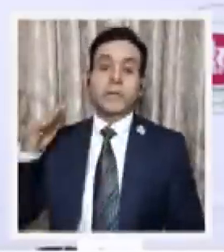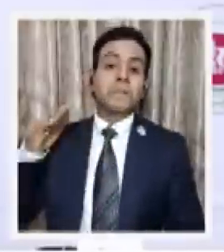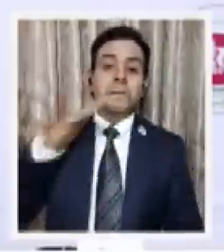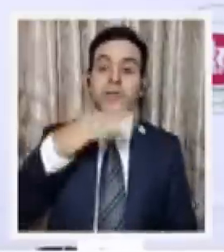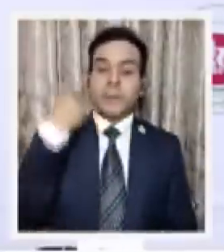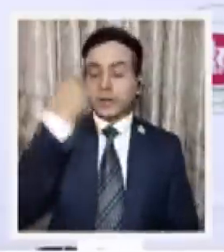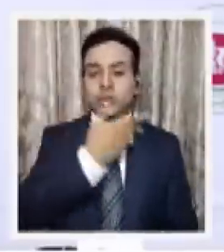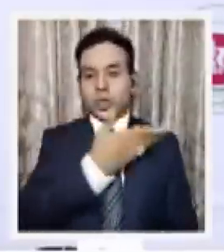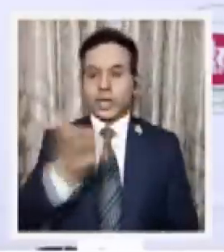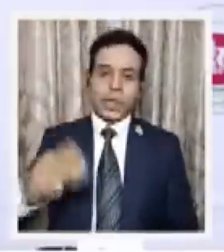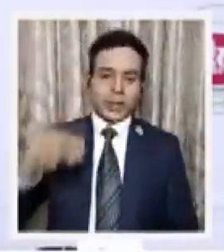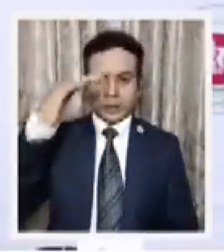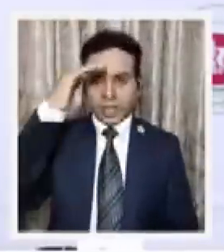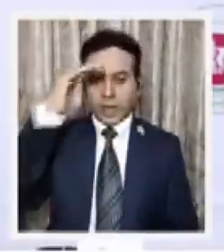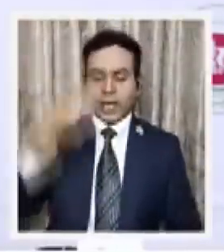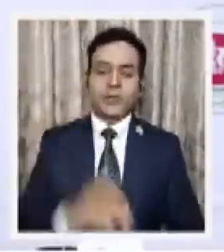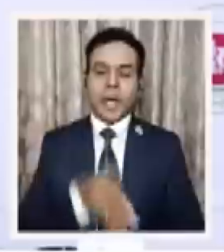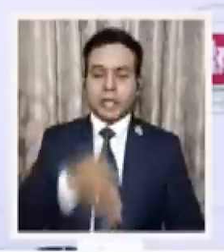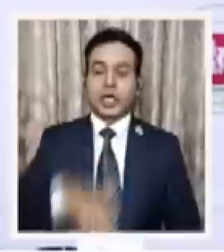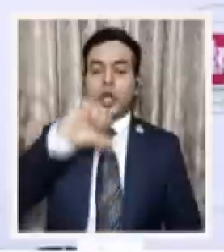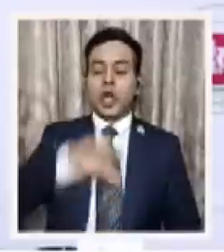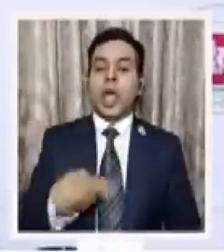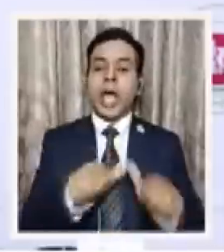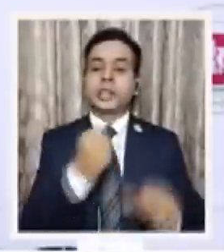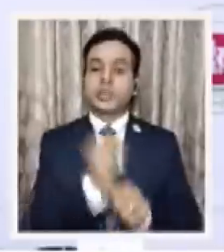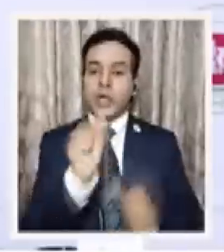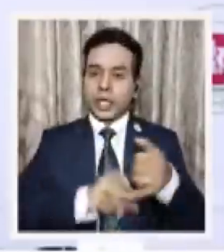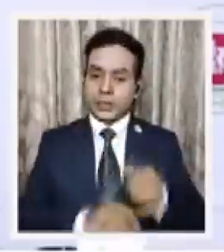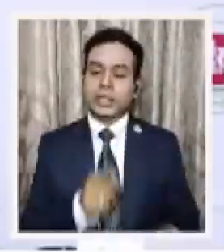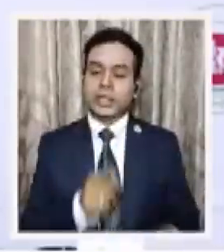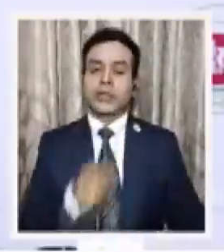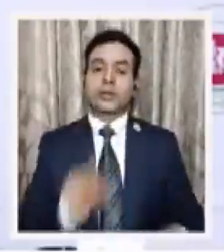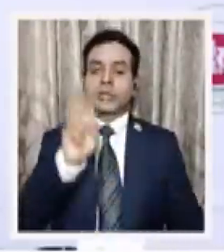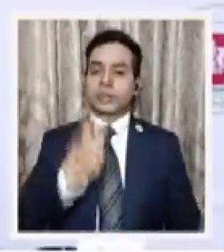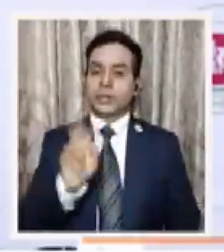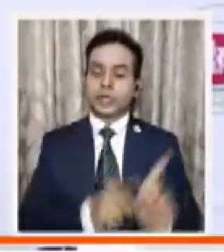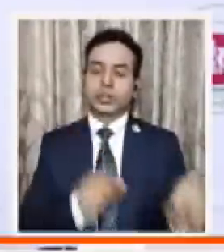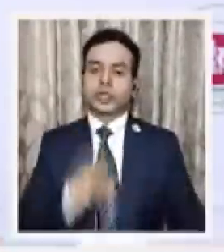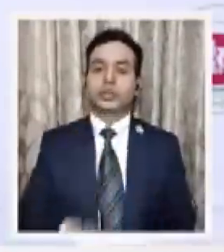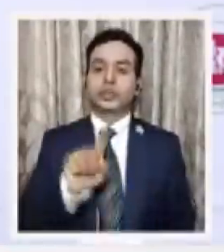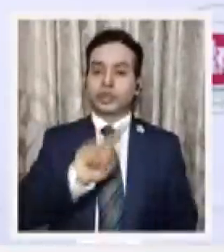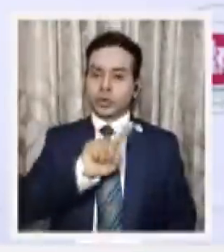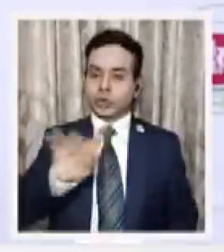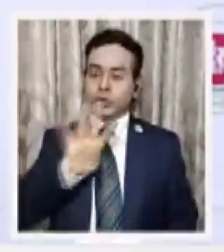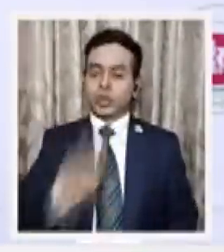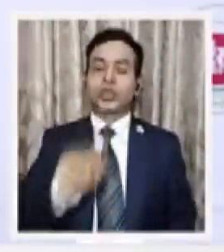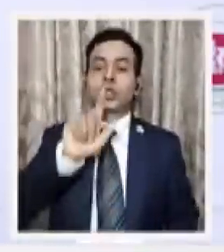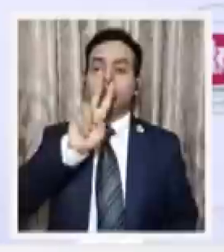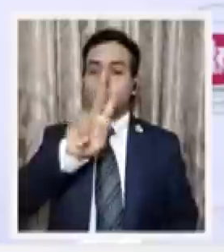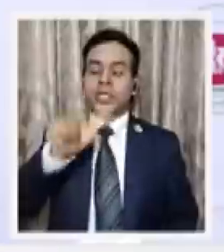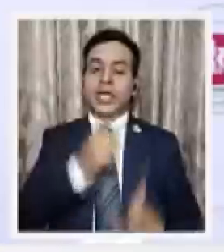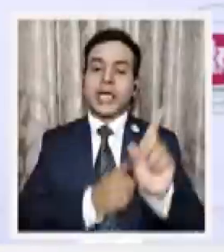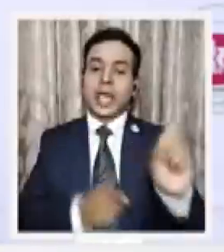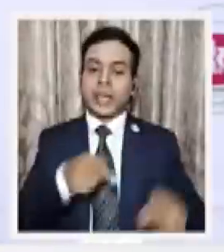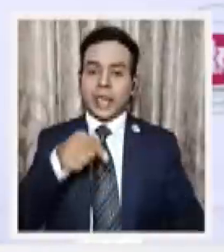আজ 9 আগস্ট 2020, 25 শ্রাবণ 1427। প্রতিদিনের মতো আমি অধ্যাপক ডাক্তার নাসিমা সুলতানা